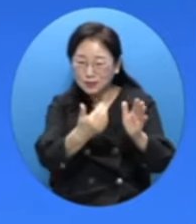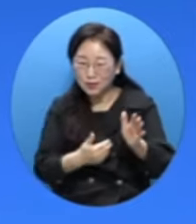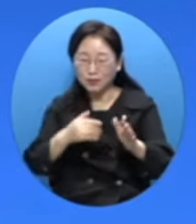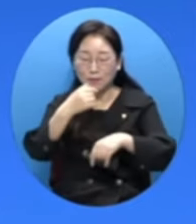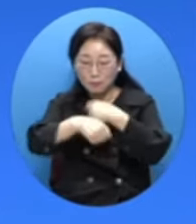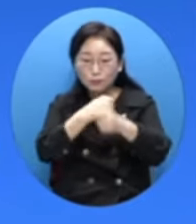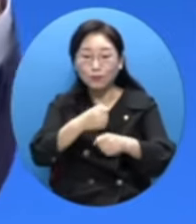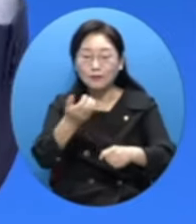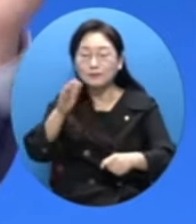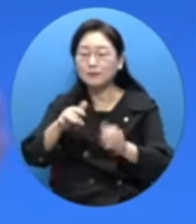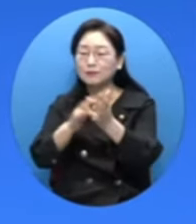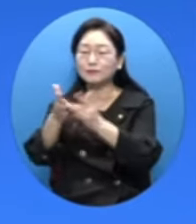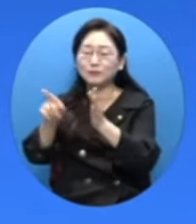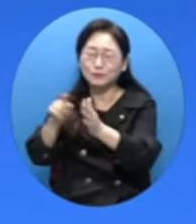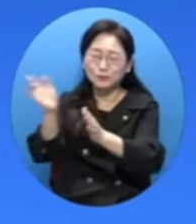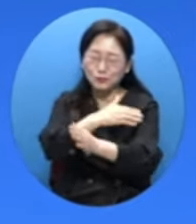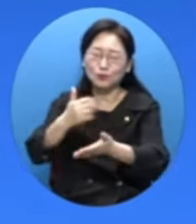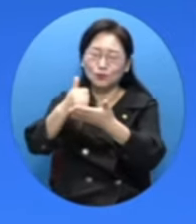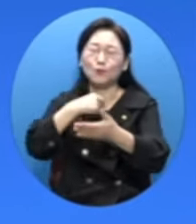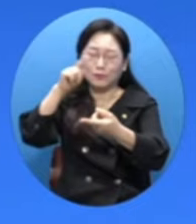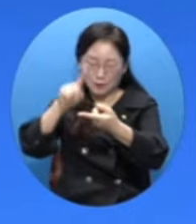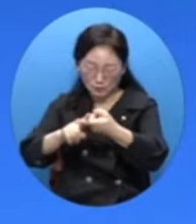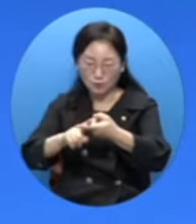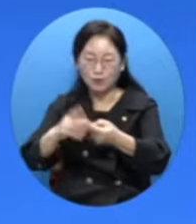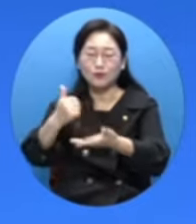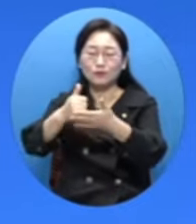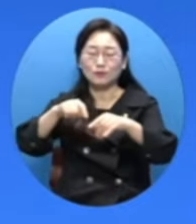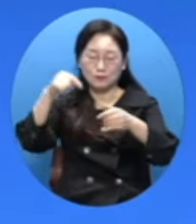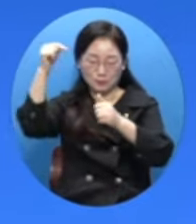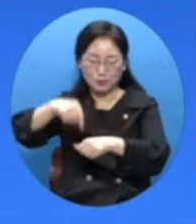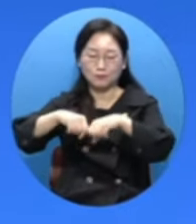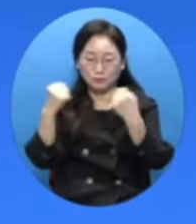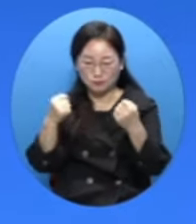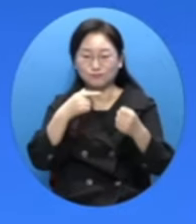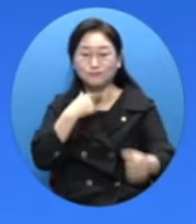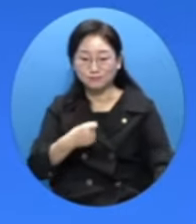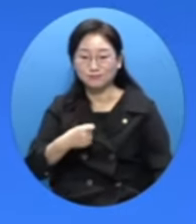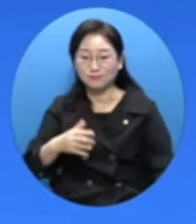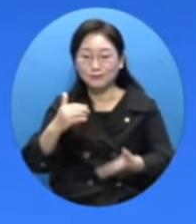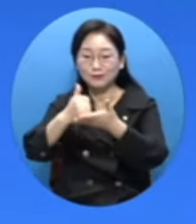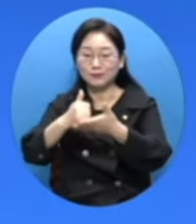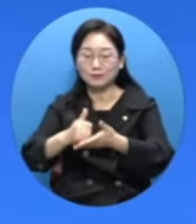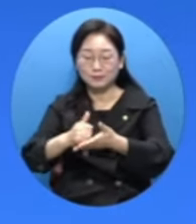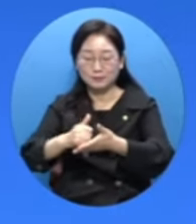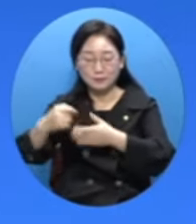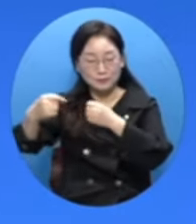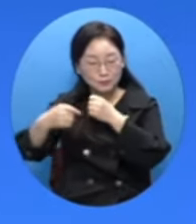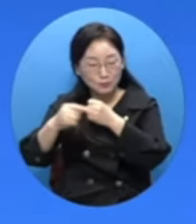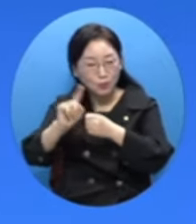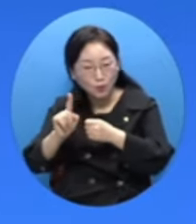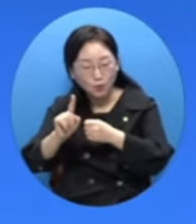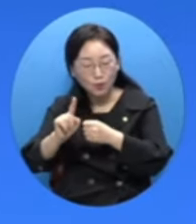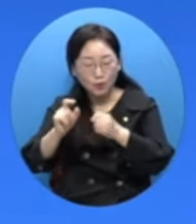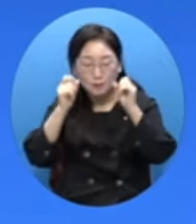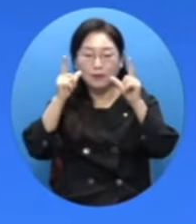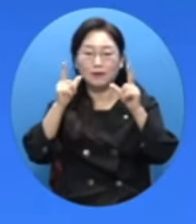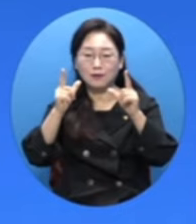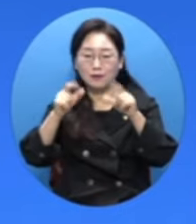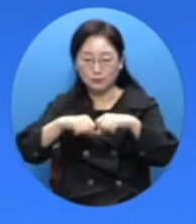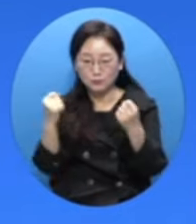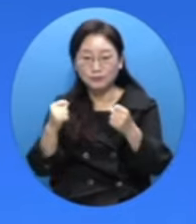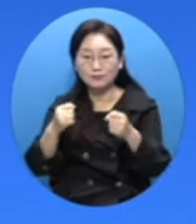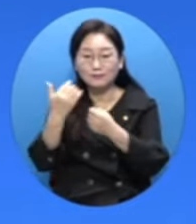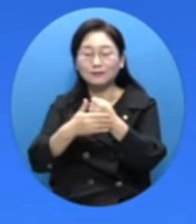이후에는 주님의 뜻이 이루어지기 원합니다. 내가 주의 뜻에 순종하기 원합니다. 주의 뜻을 깨달아고 그 뜻에 순종할 때 하나님께서 우리에게 은혜를